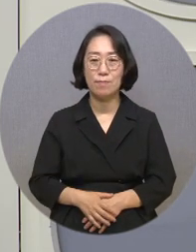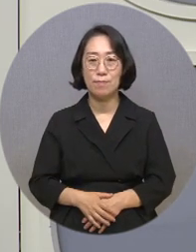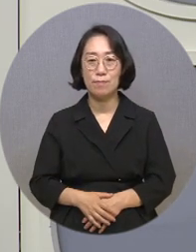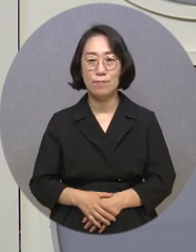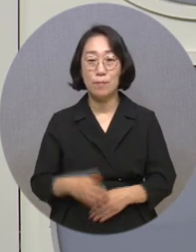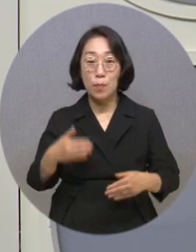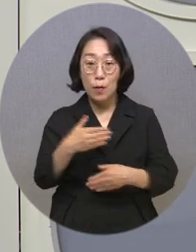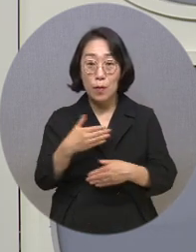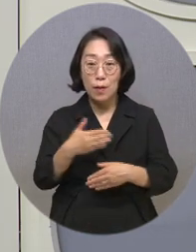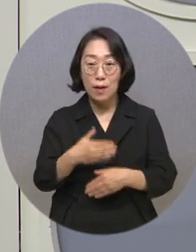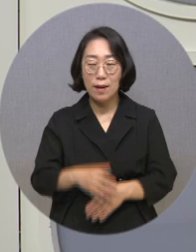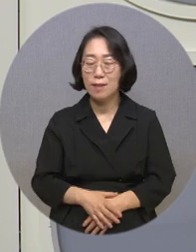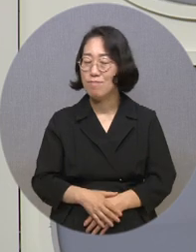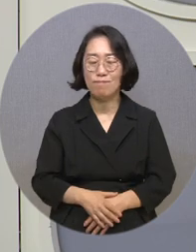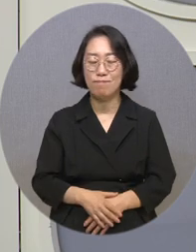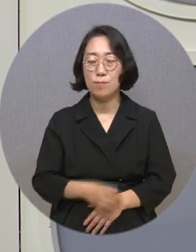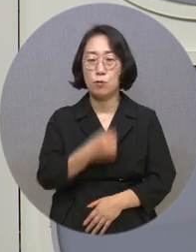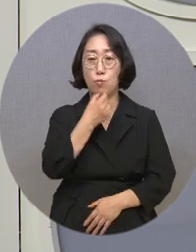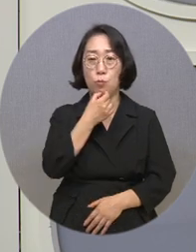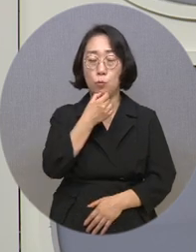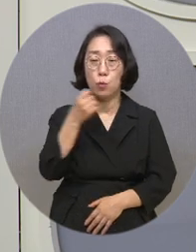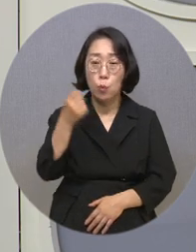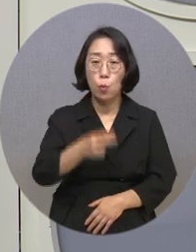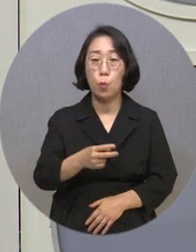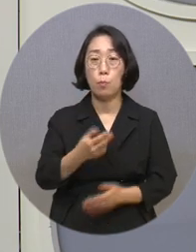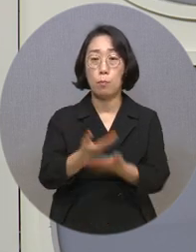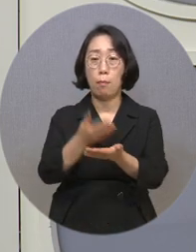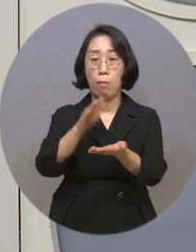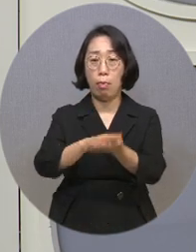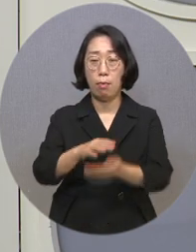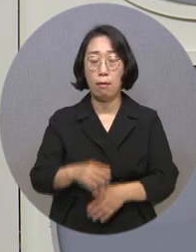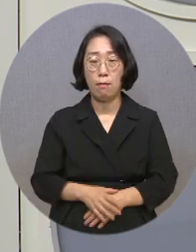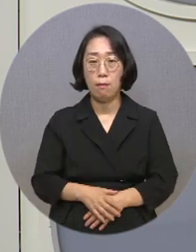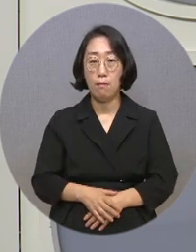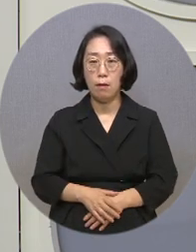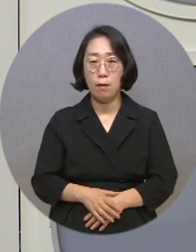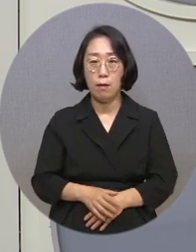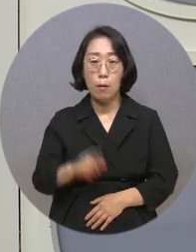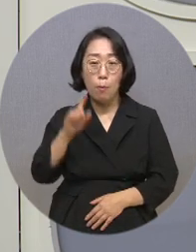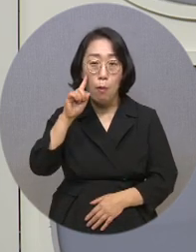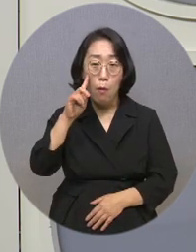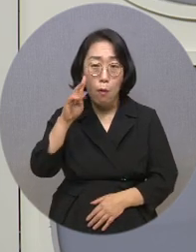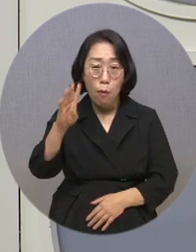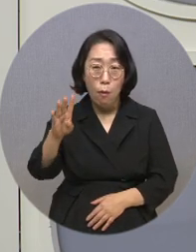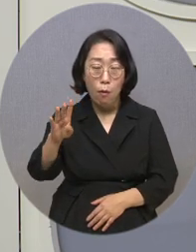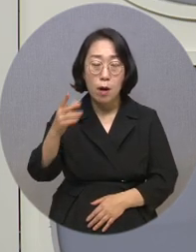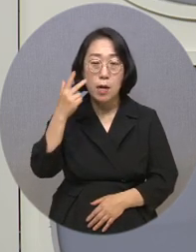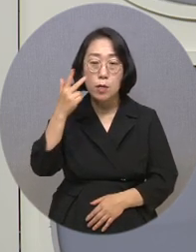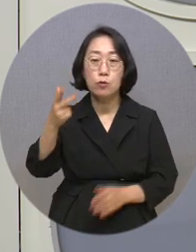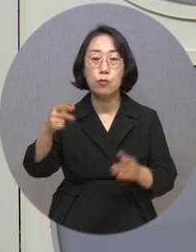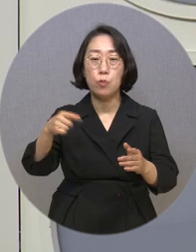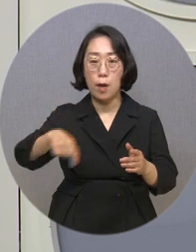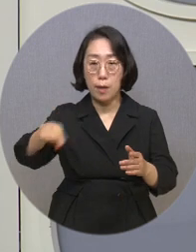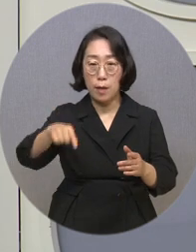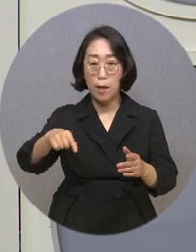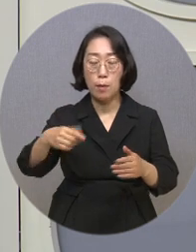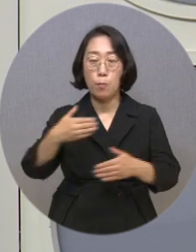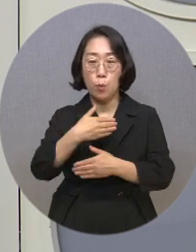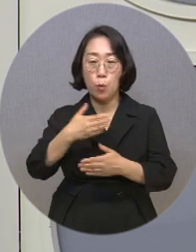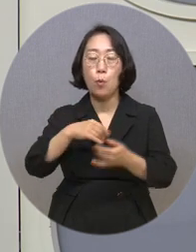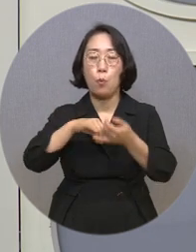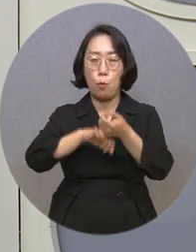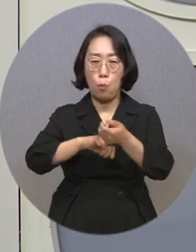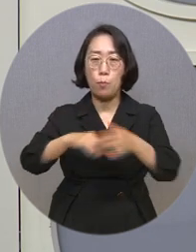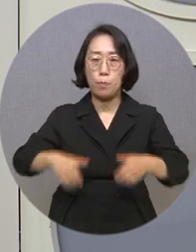어르신 목욕하실까요? 하면 또 안 한대요. 그렇게 이제 며칠 하다 보면 일주일을 넘기면 안 되거든요. 그때는 이제 선생님이